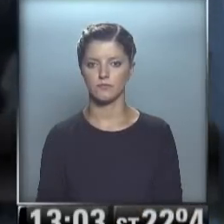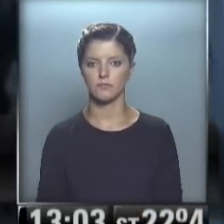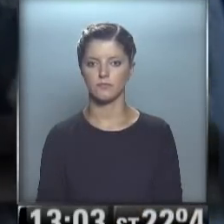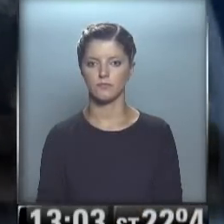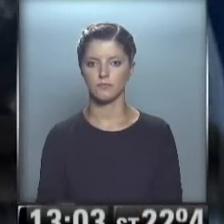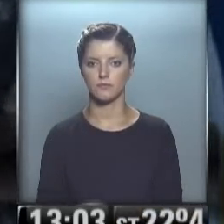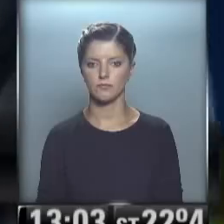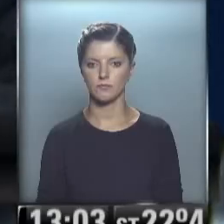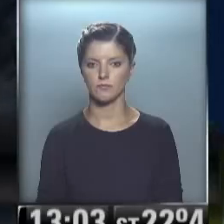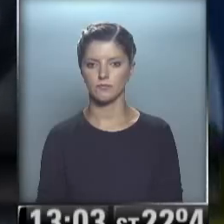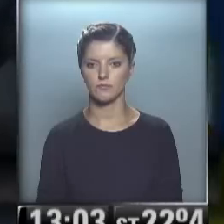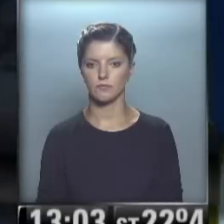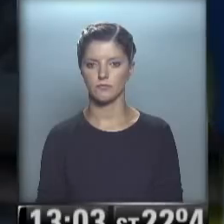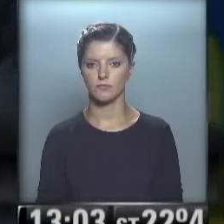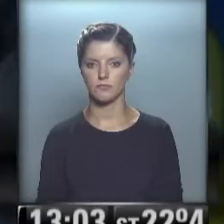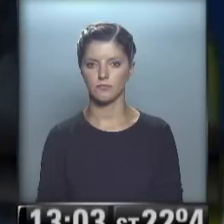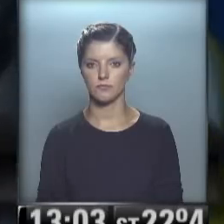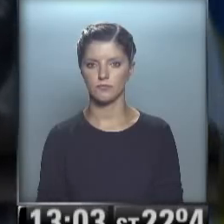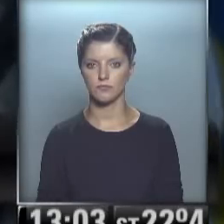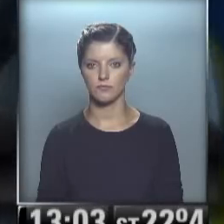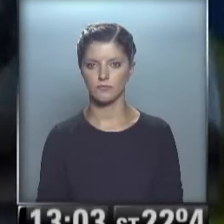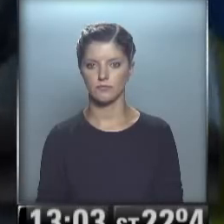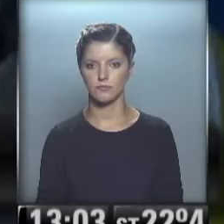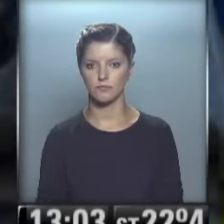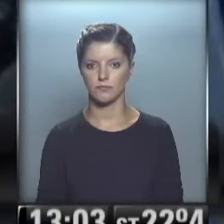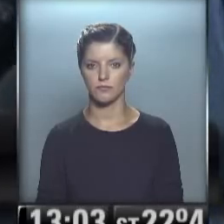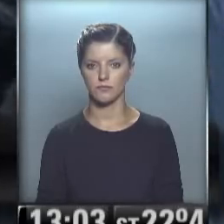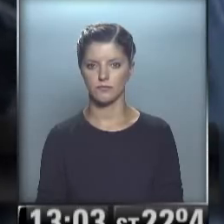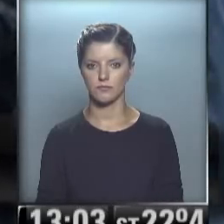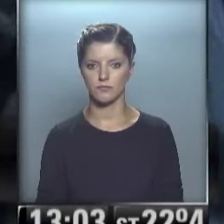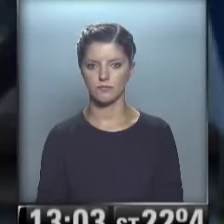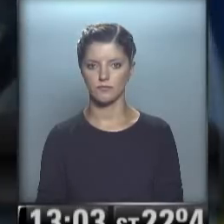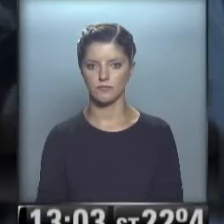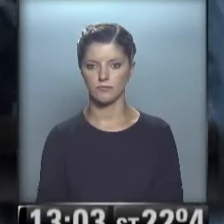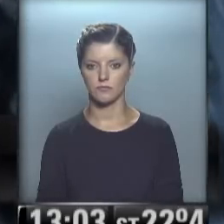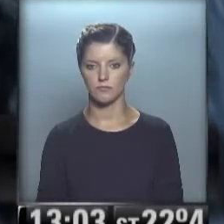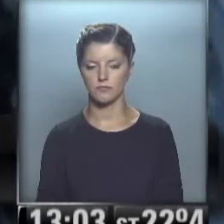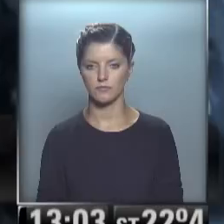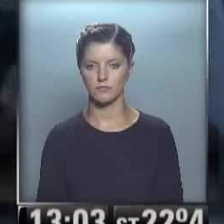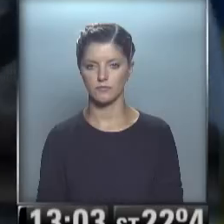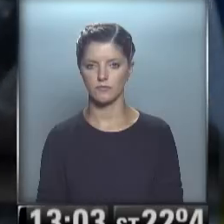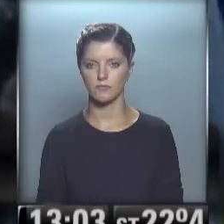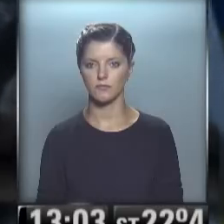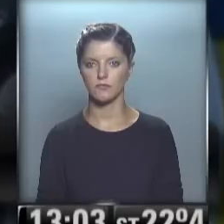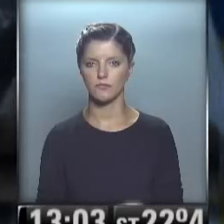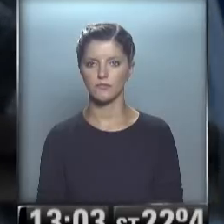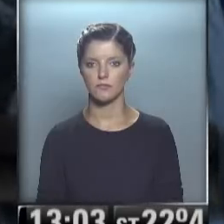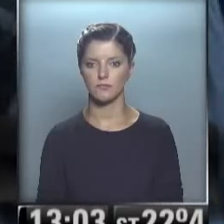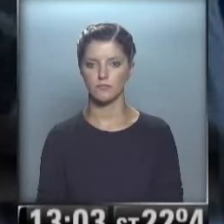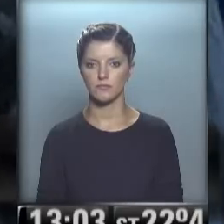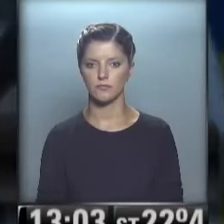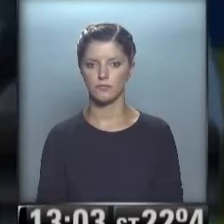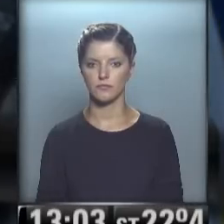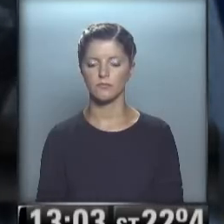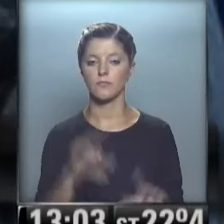вже не знають страху, вони знають, що вони борються за країну, за своє майбутнє.